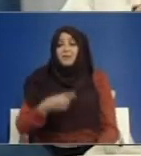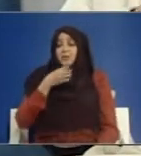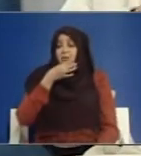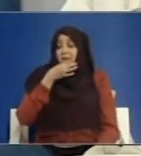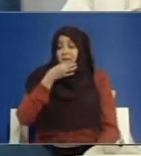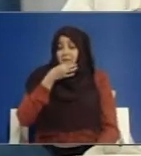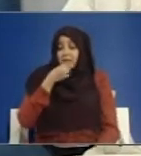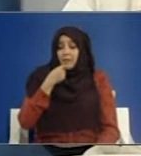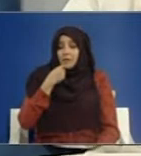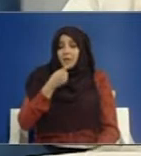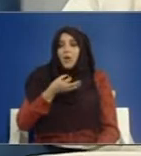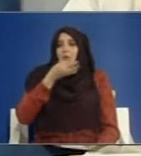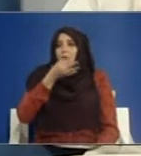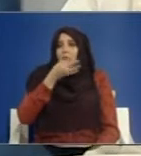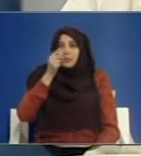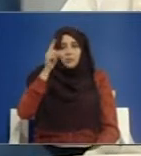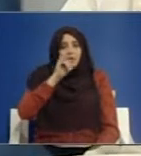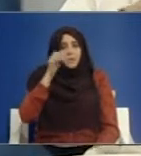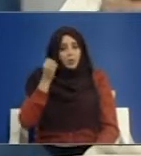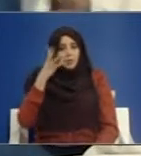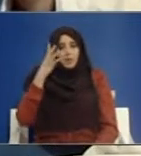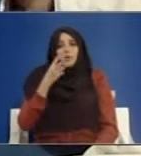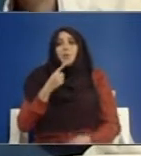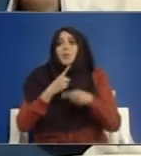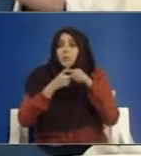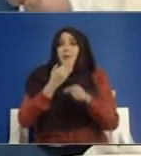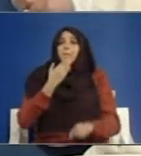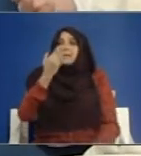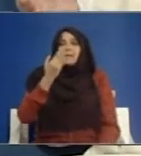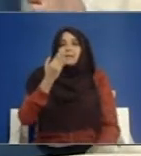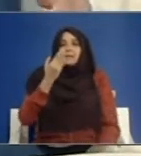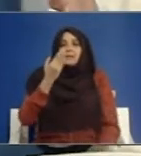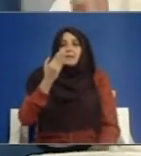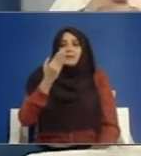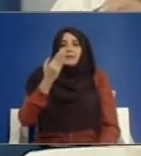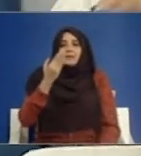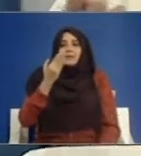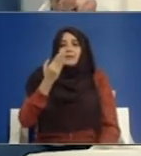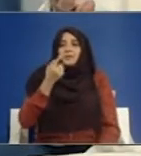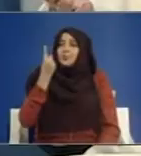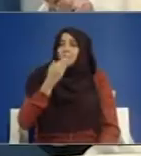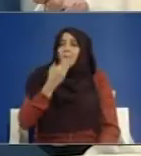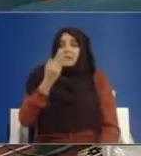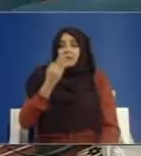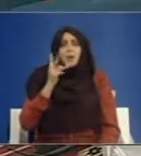يشكر فلا يكفر. الله تعالى يعني مصدر النعم كلها